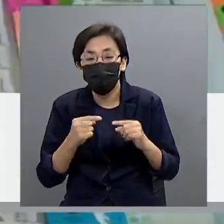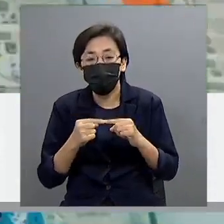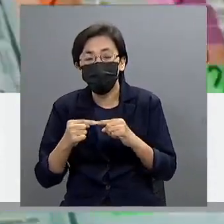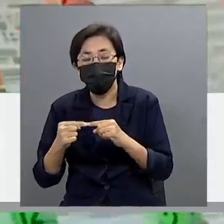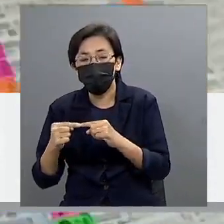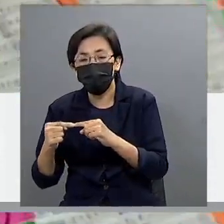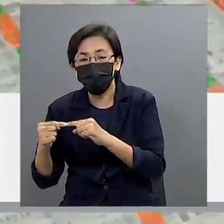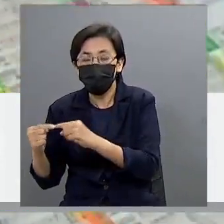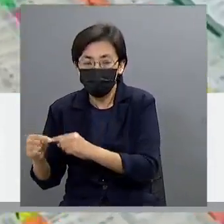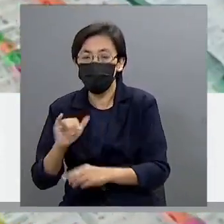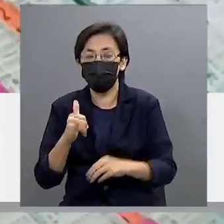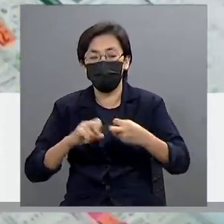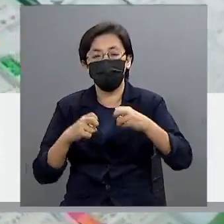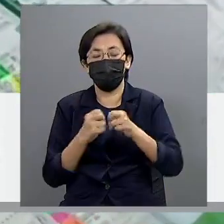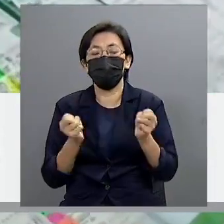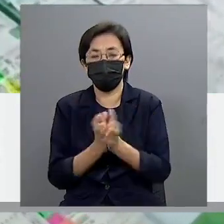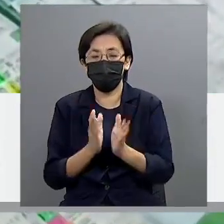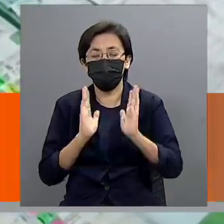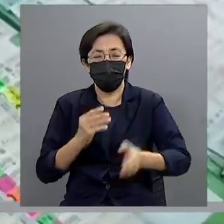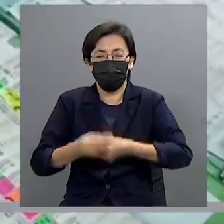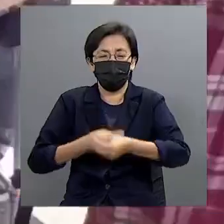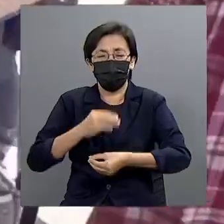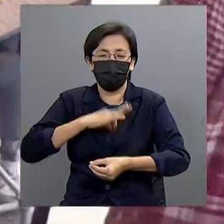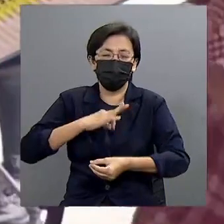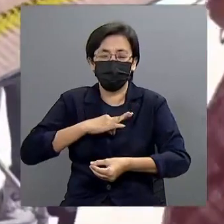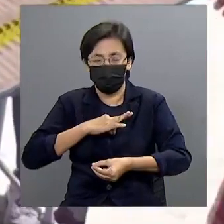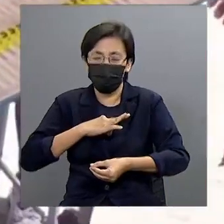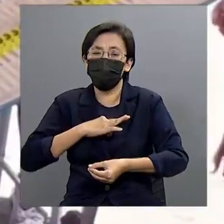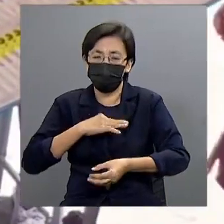ระทบกับผู้ค้าตามแผงกันมากขึ้นค่ะ